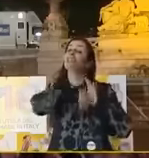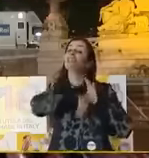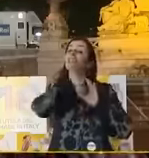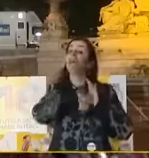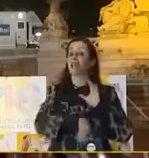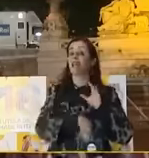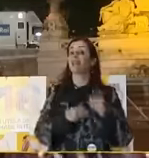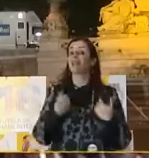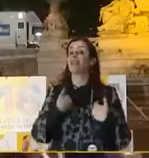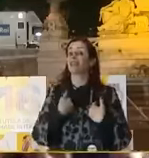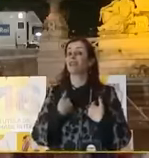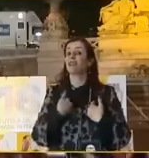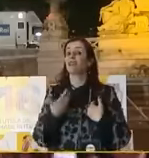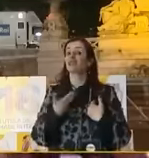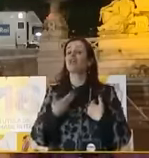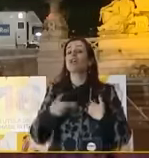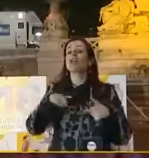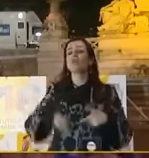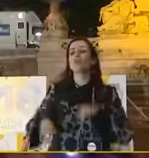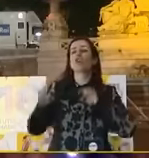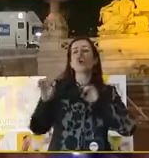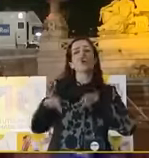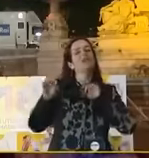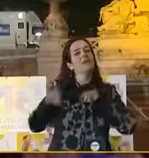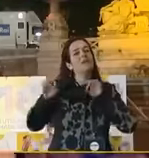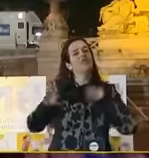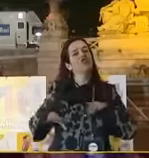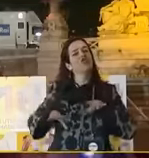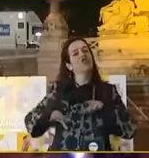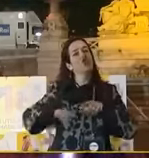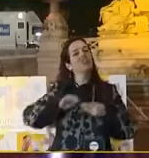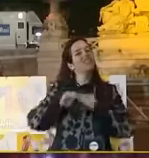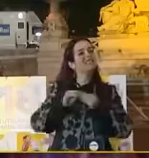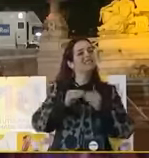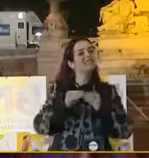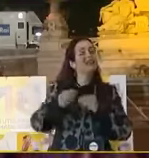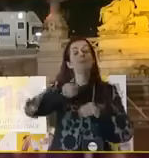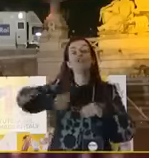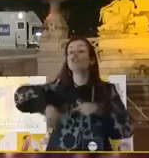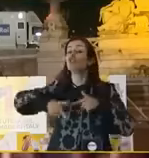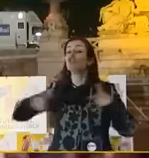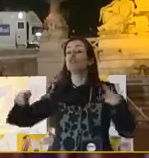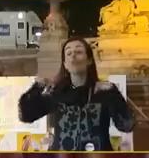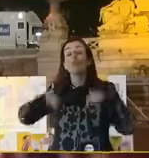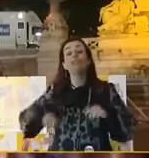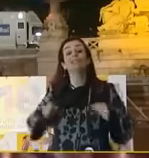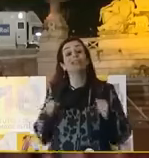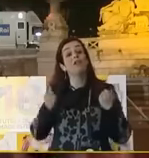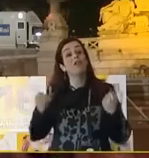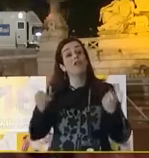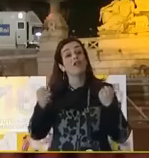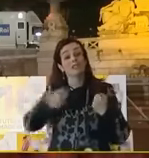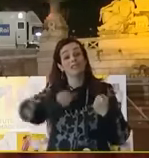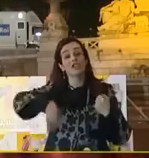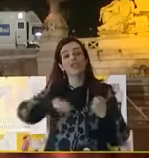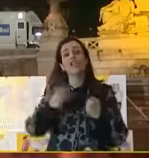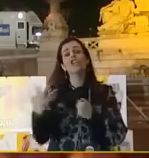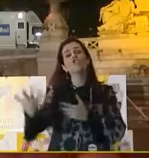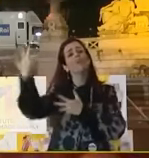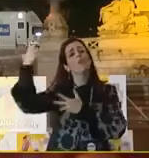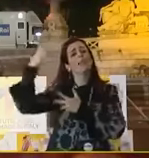incredibilmente la possibilità di contaminazione all'interno di un sistema. Questa è la nostra forza. Io 5 anni fa, quando entrai in